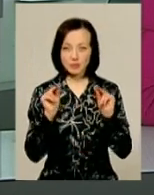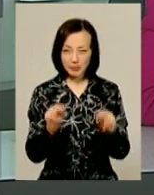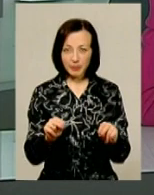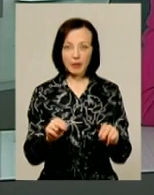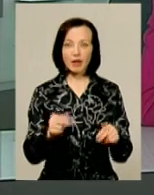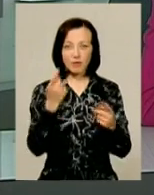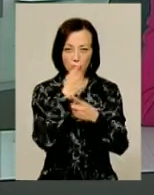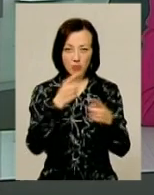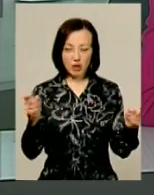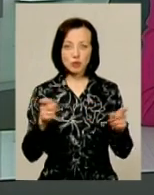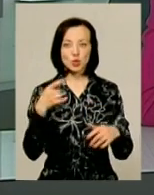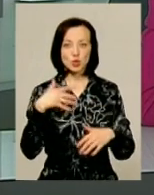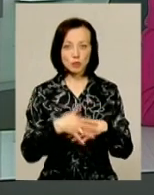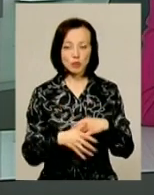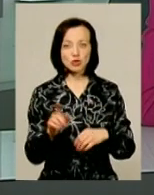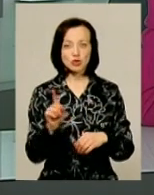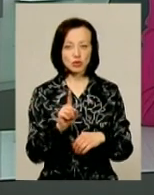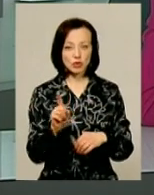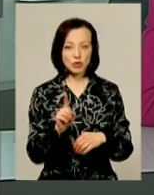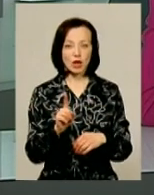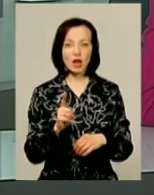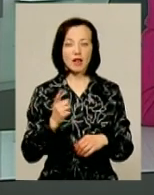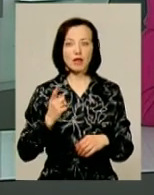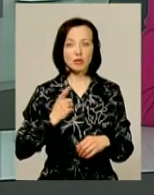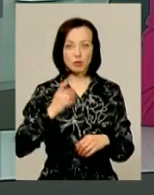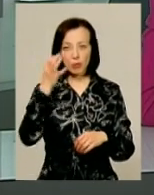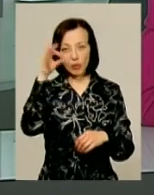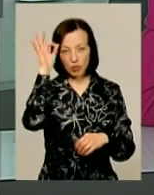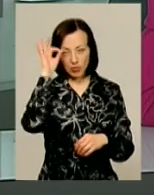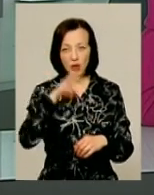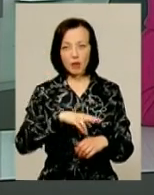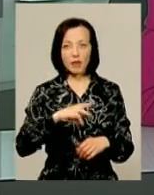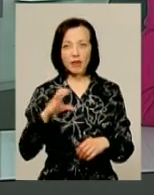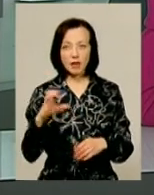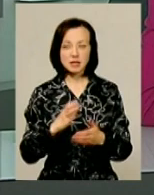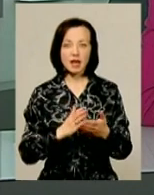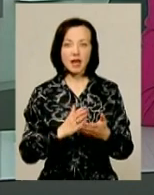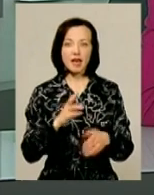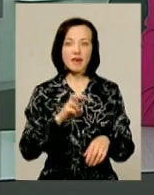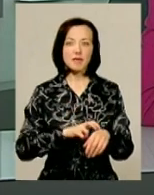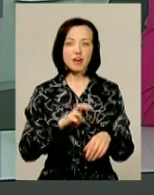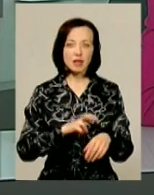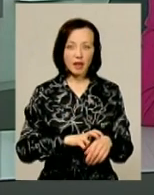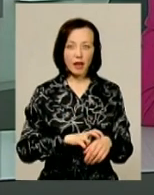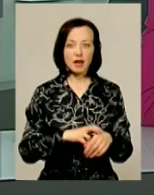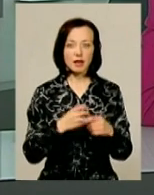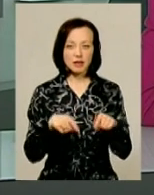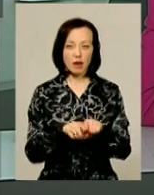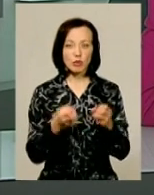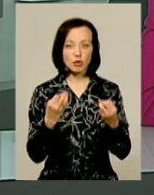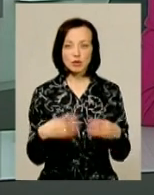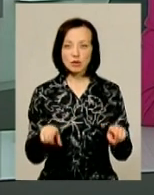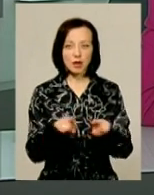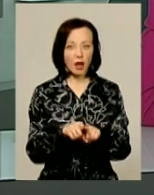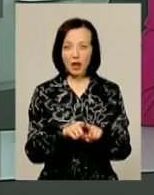проходить інформація, вони розуміють, що там на посту і поліція, і МНС, і ветеринарні спеціалісти, і там просто так